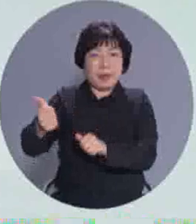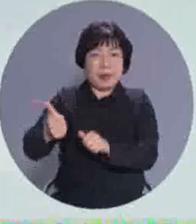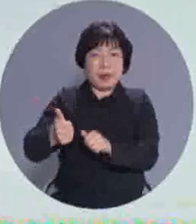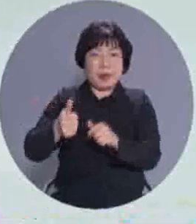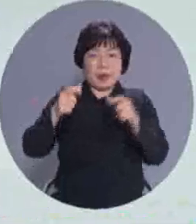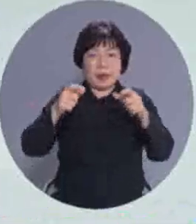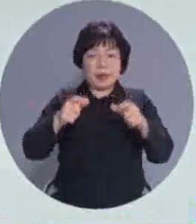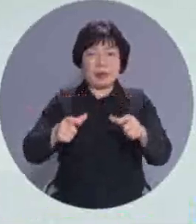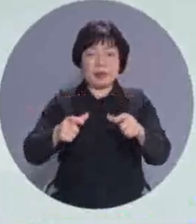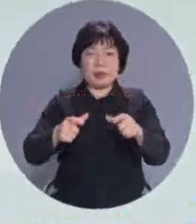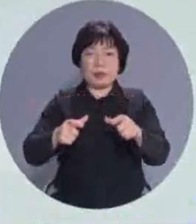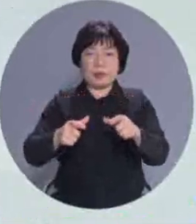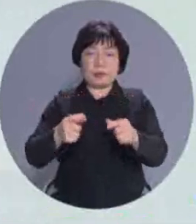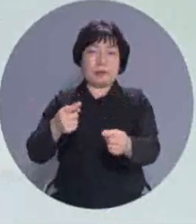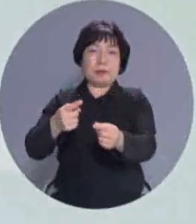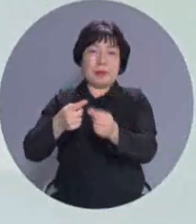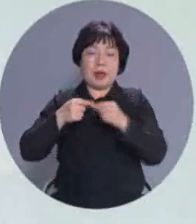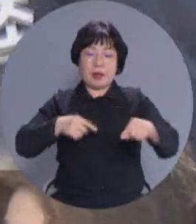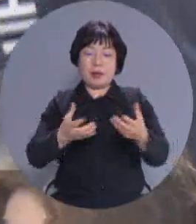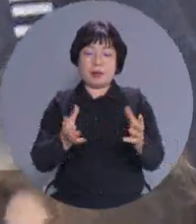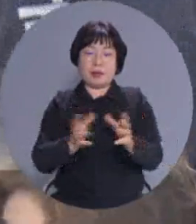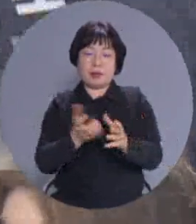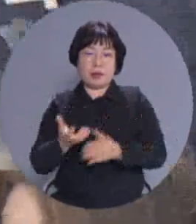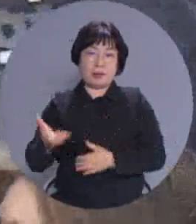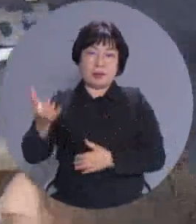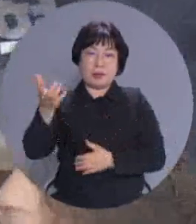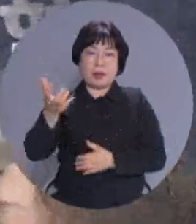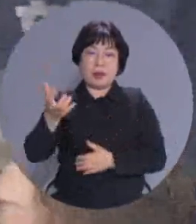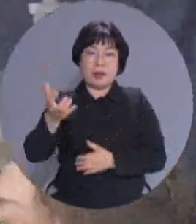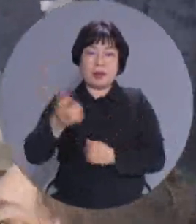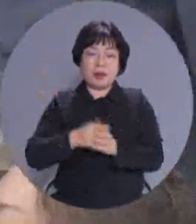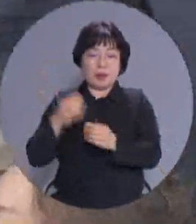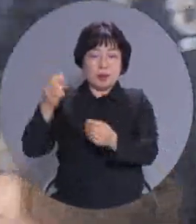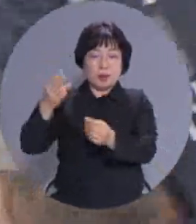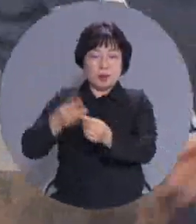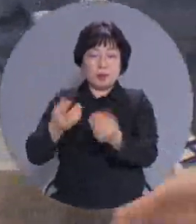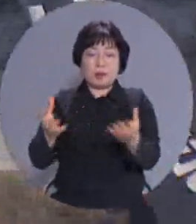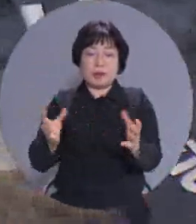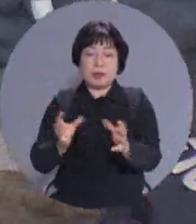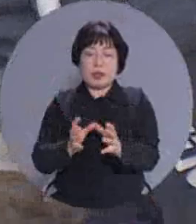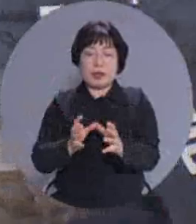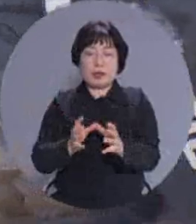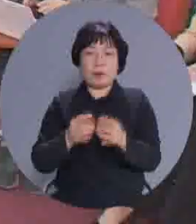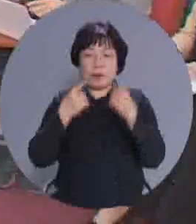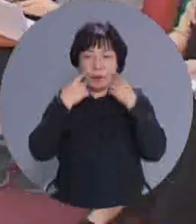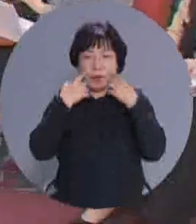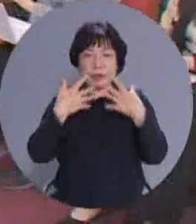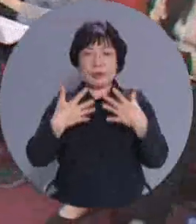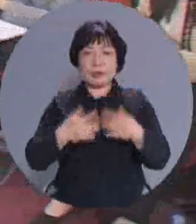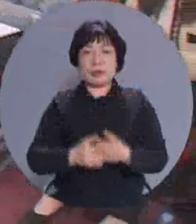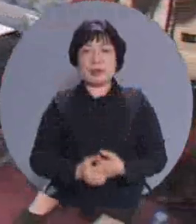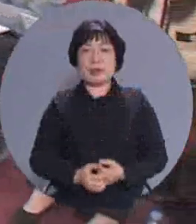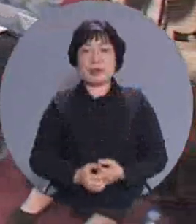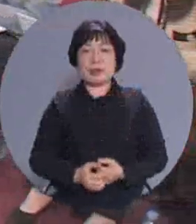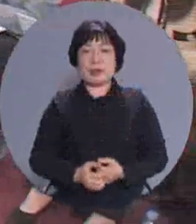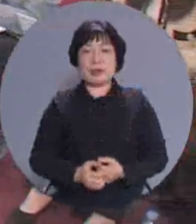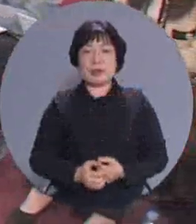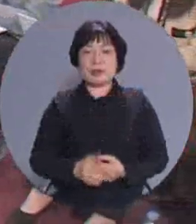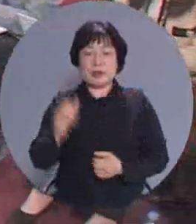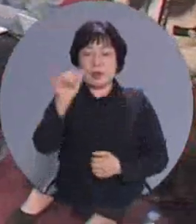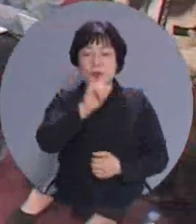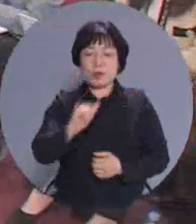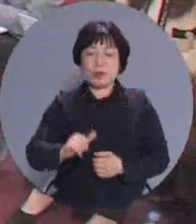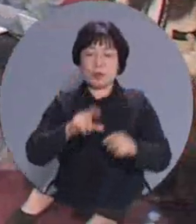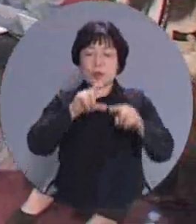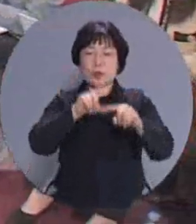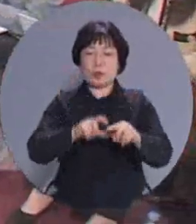내 1위 정당으로 우뚝 선 것을 발판으로 원내 제3당으로 입지를 확실히 다졌습니다. 특히 전국